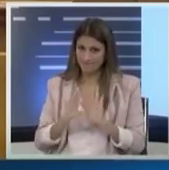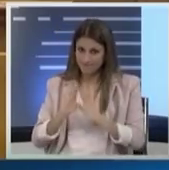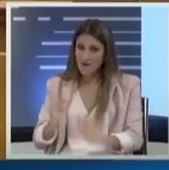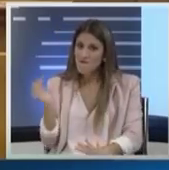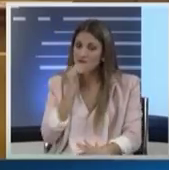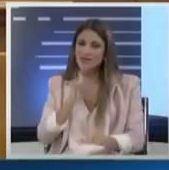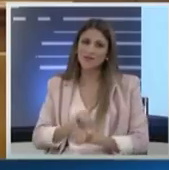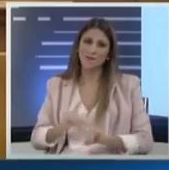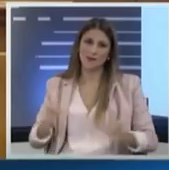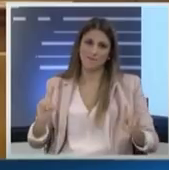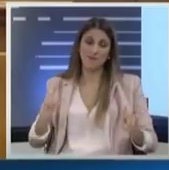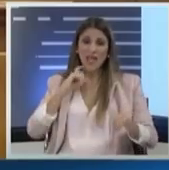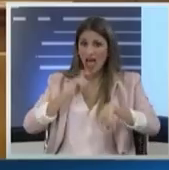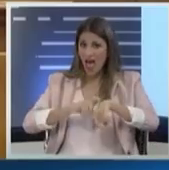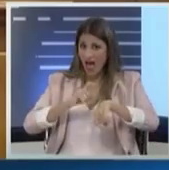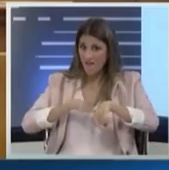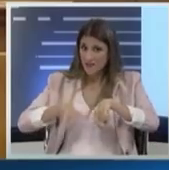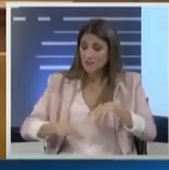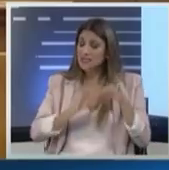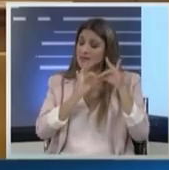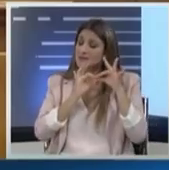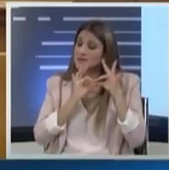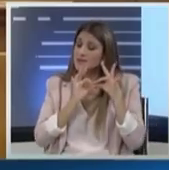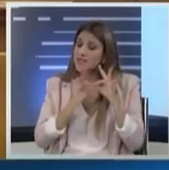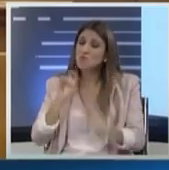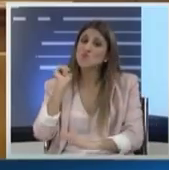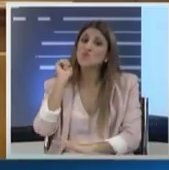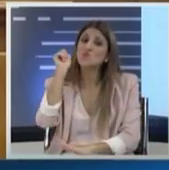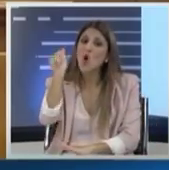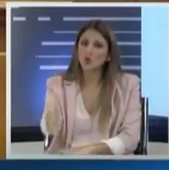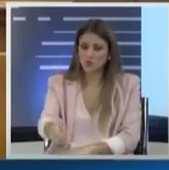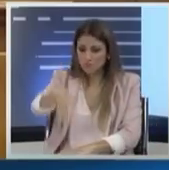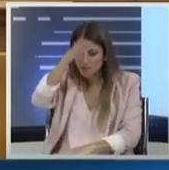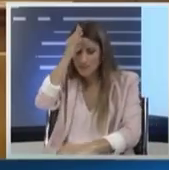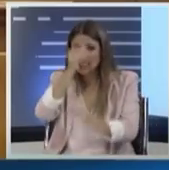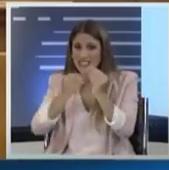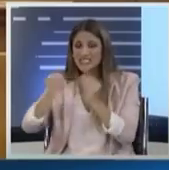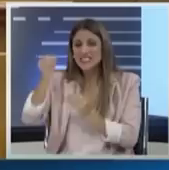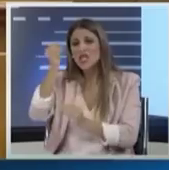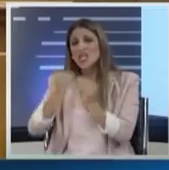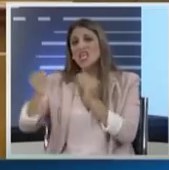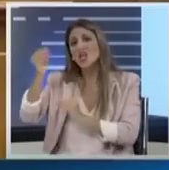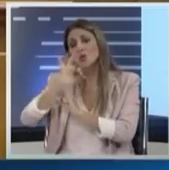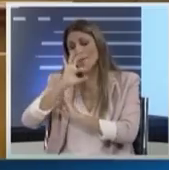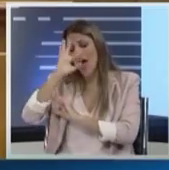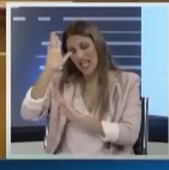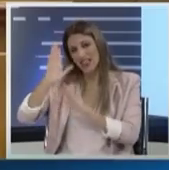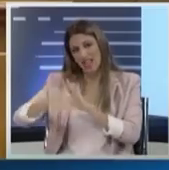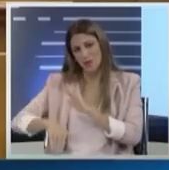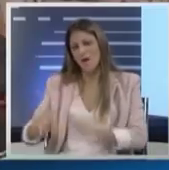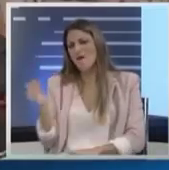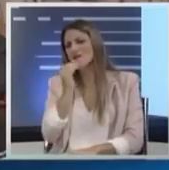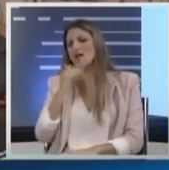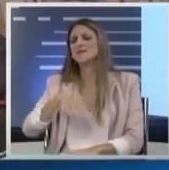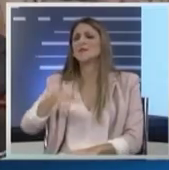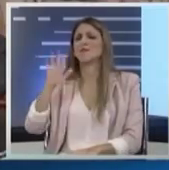βιάζεστε. Το πικρό αυτό ποτήρι θα το πιείτε γουλιά-γουλιά και σιγά-σιγά μέχρι το τέλος. Μη